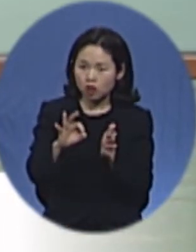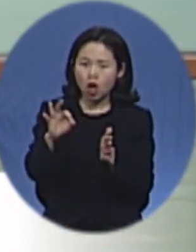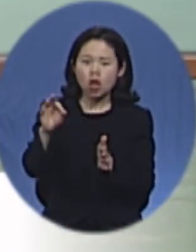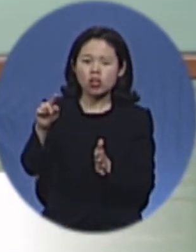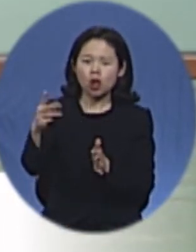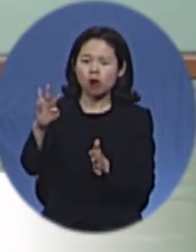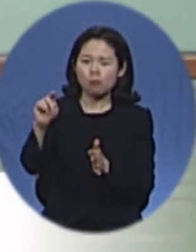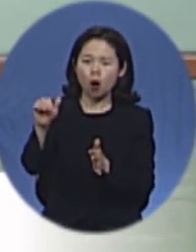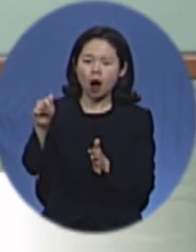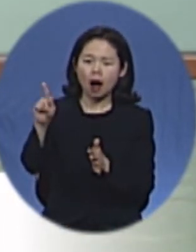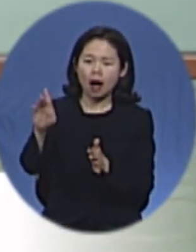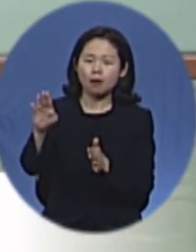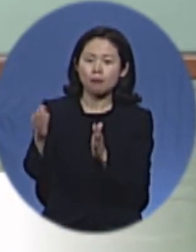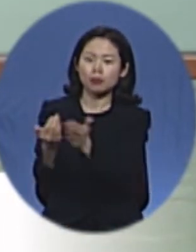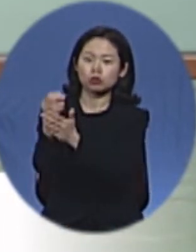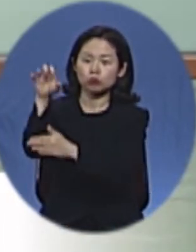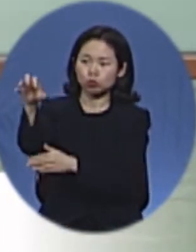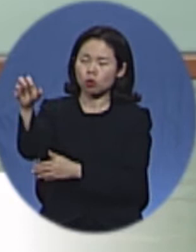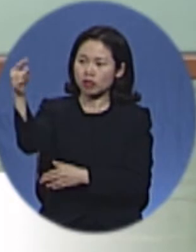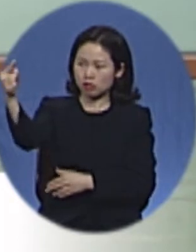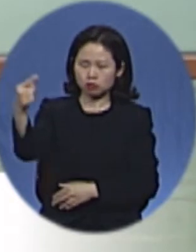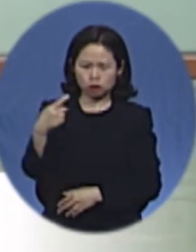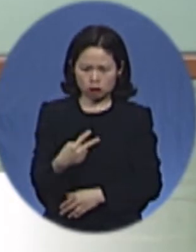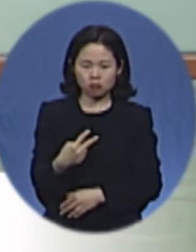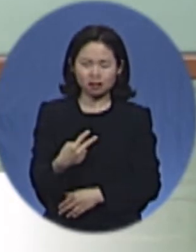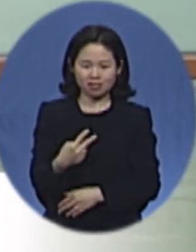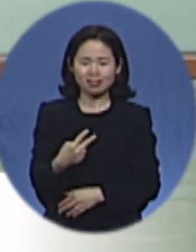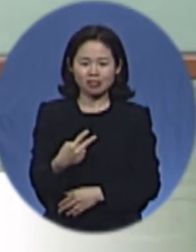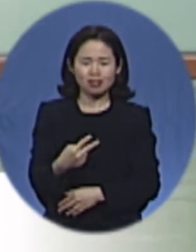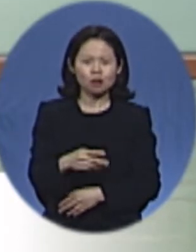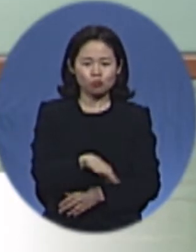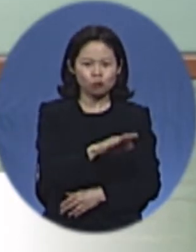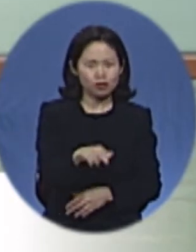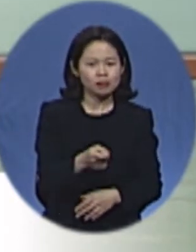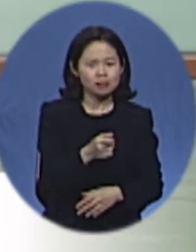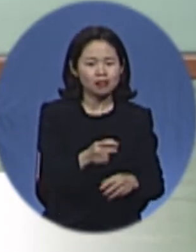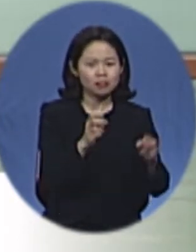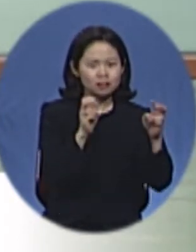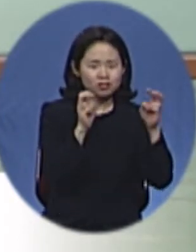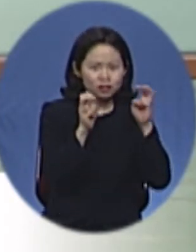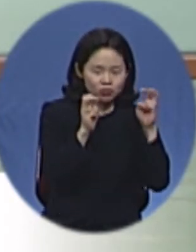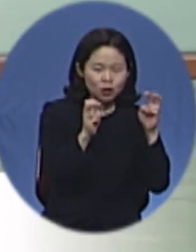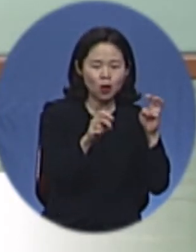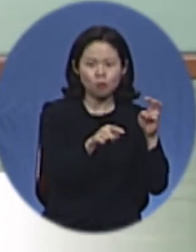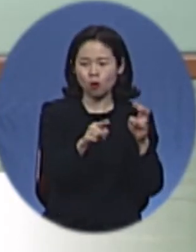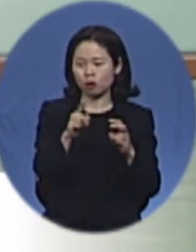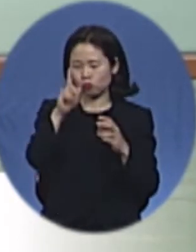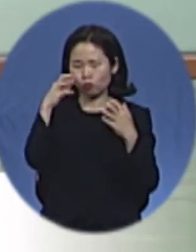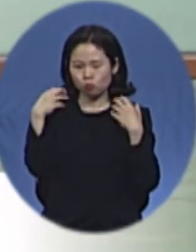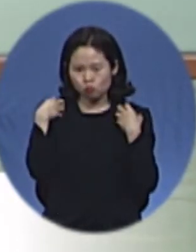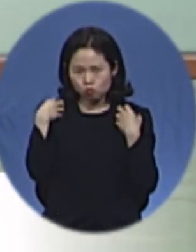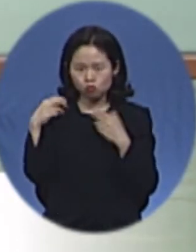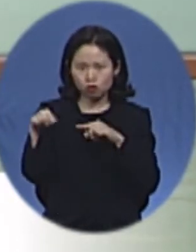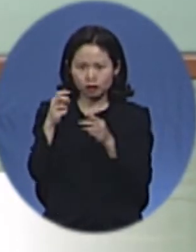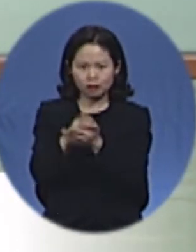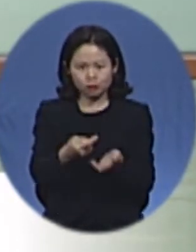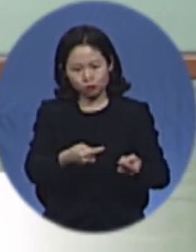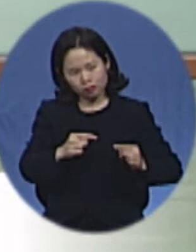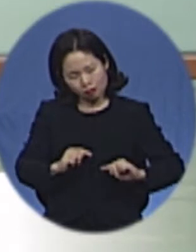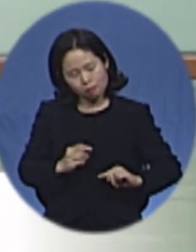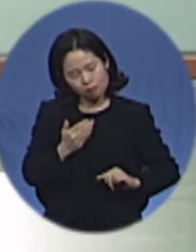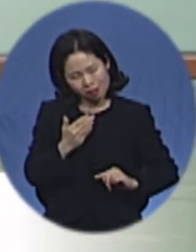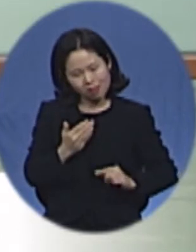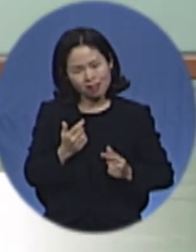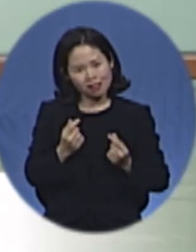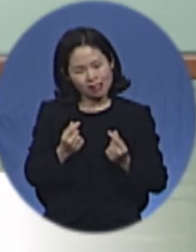큰 규모의 시설들이거든요. 저희보다 작은 어떤 기업들도 정부 시책이나 이런 일들에 동참하지 않을까라는